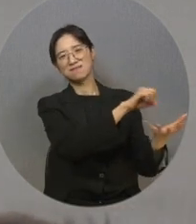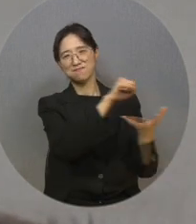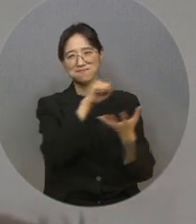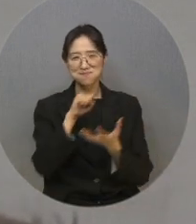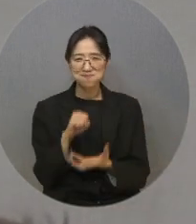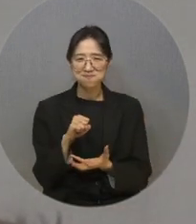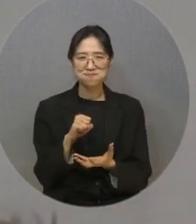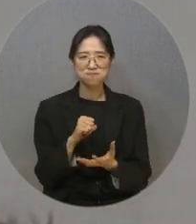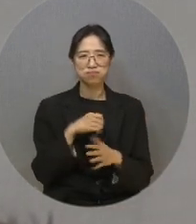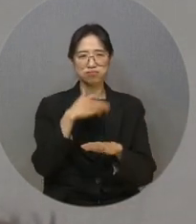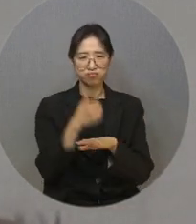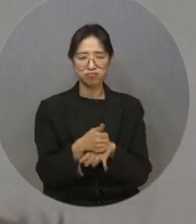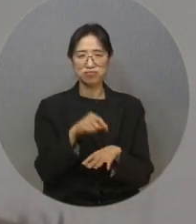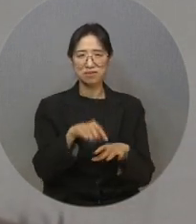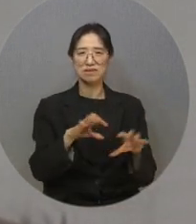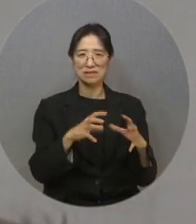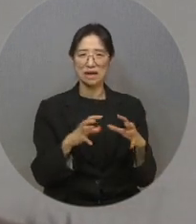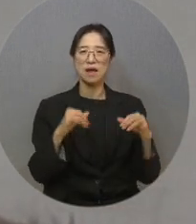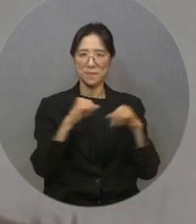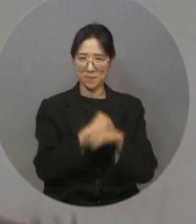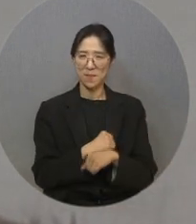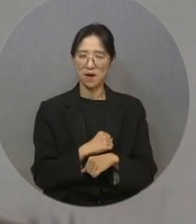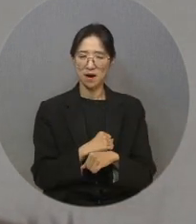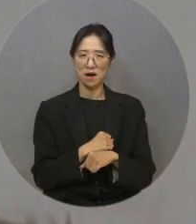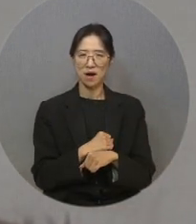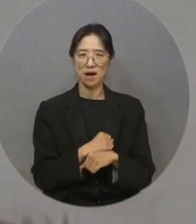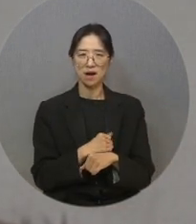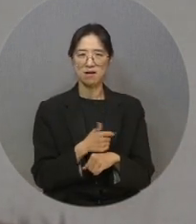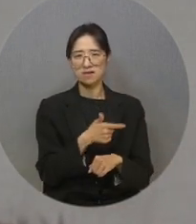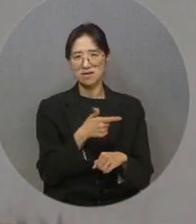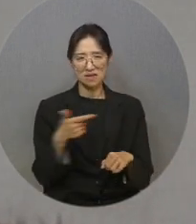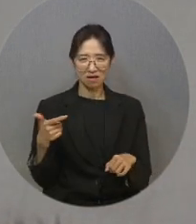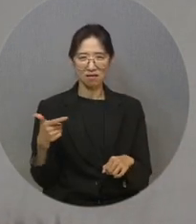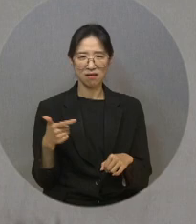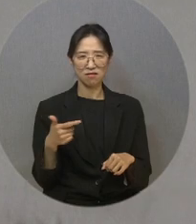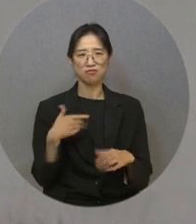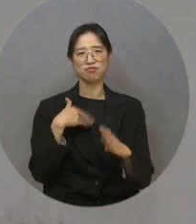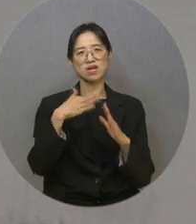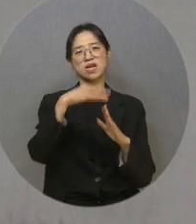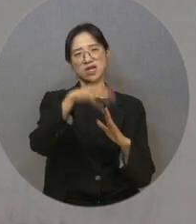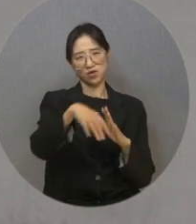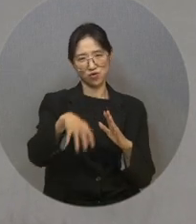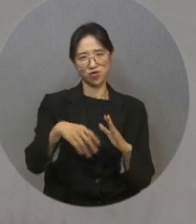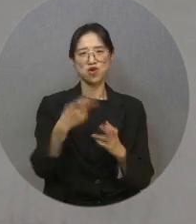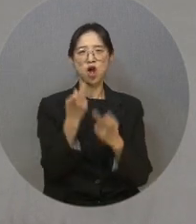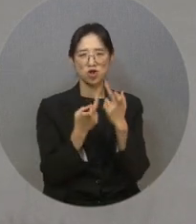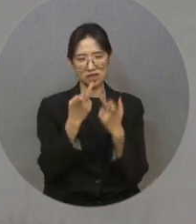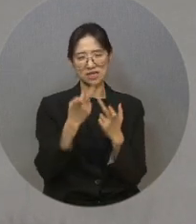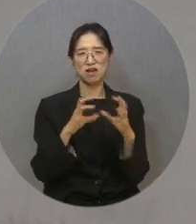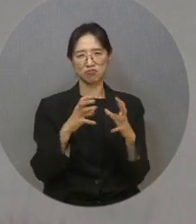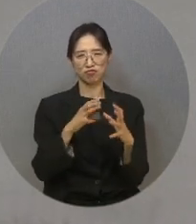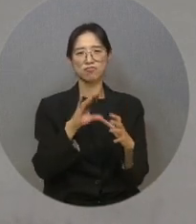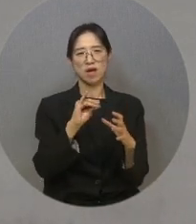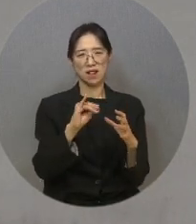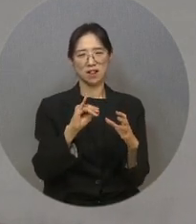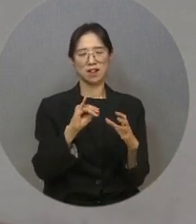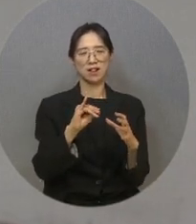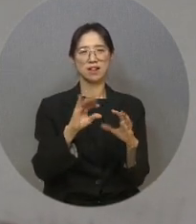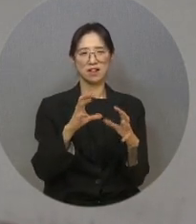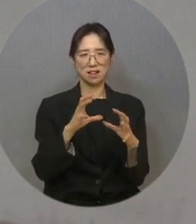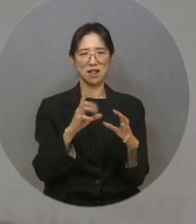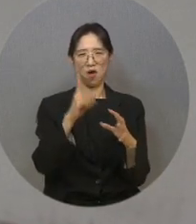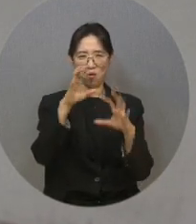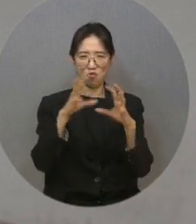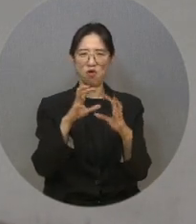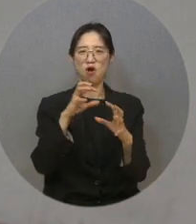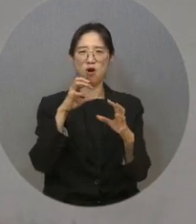외국을 끌어들여서 이 나라를 멸망시켰어요. 이 큰 우리의 이웃, 우리의 형제국인 백제와